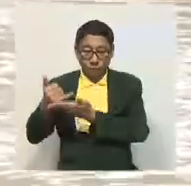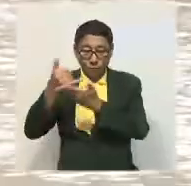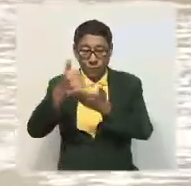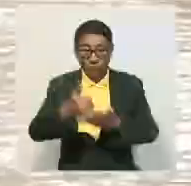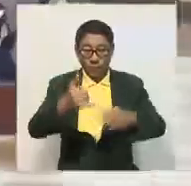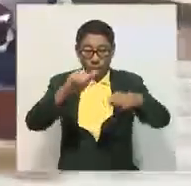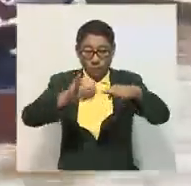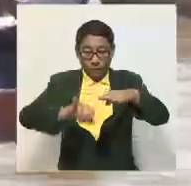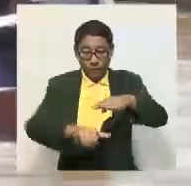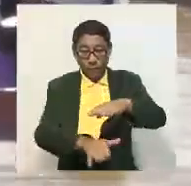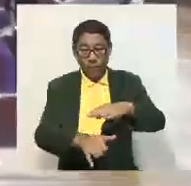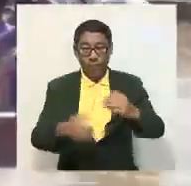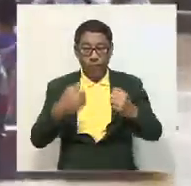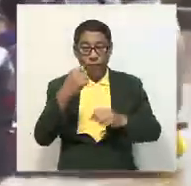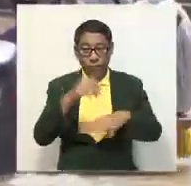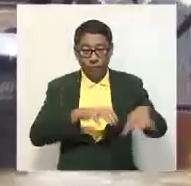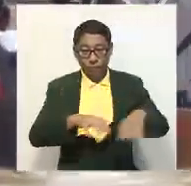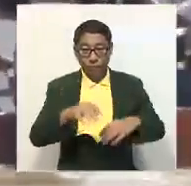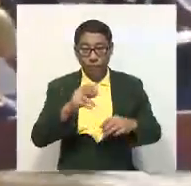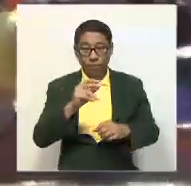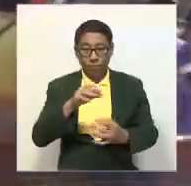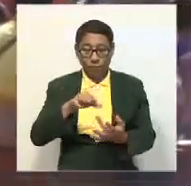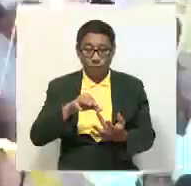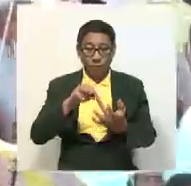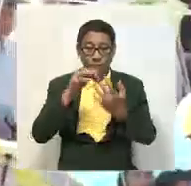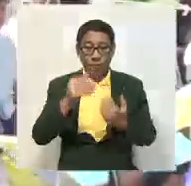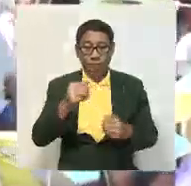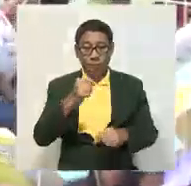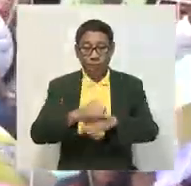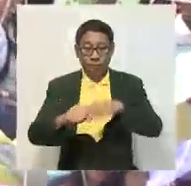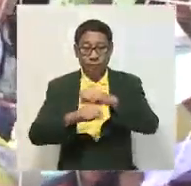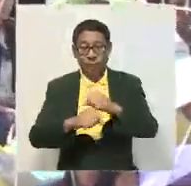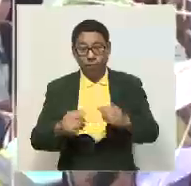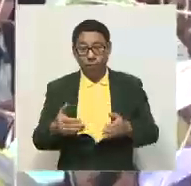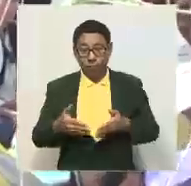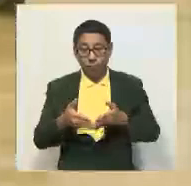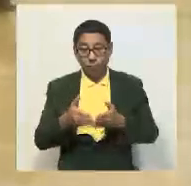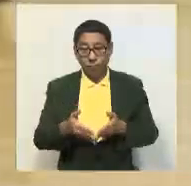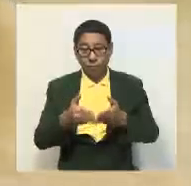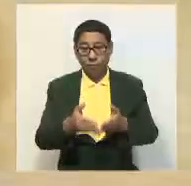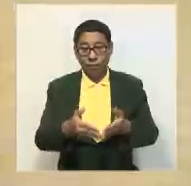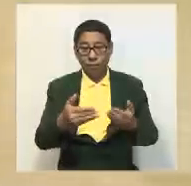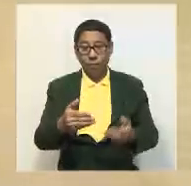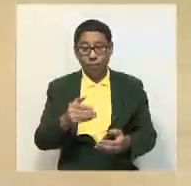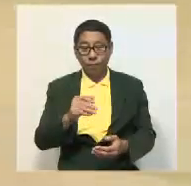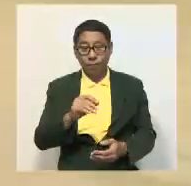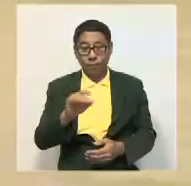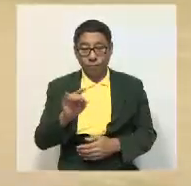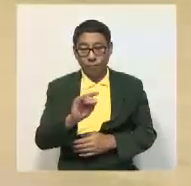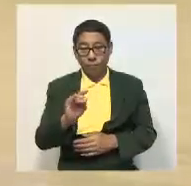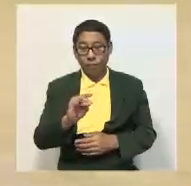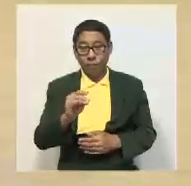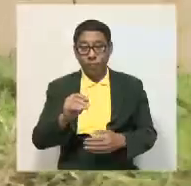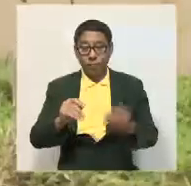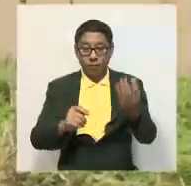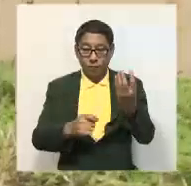ำสำหรับการจัดงานปีนี้ความพิเศษก็คือการจัดสร้างหัวเรือกุญชรวารีสัตว์หิมพานต์ซึ่ง